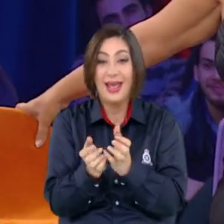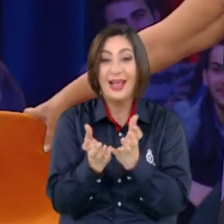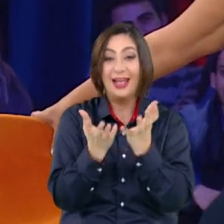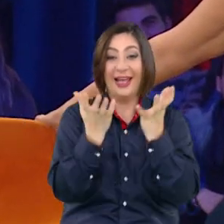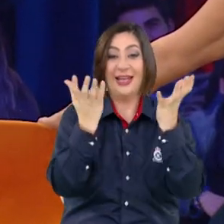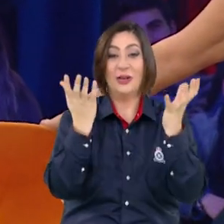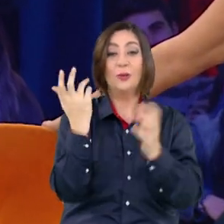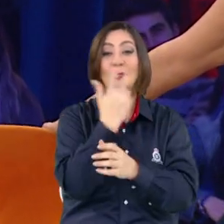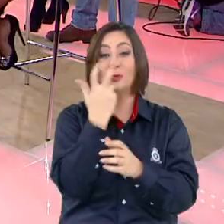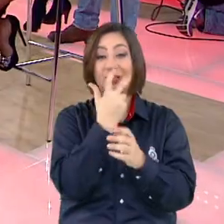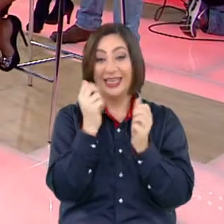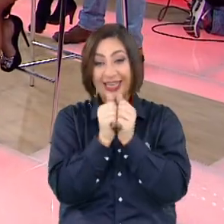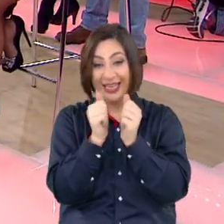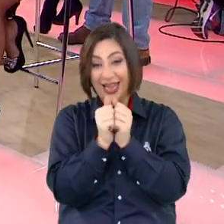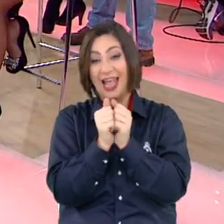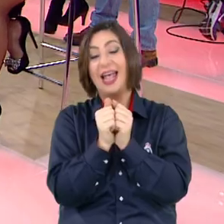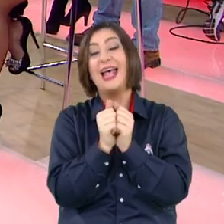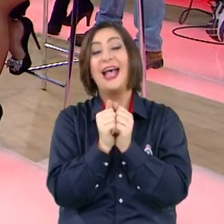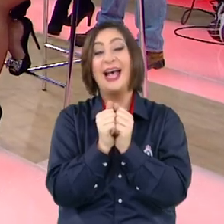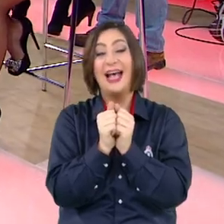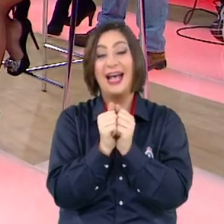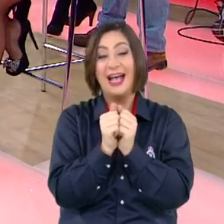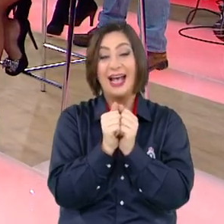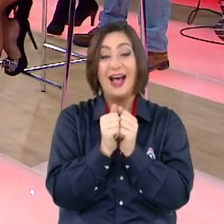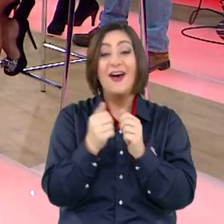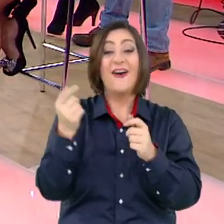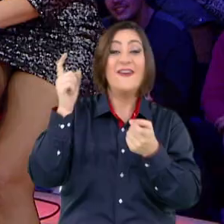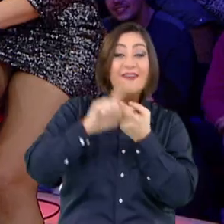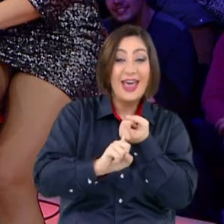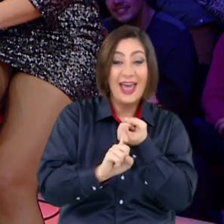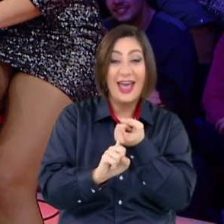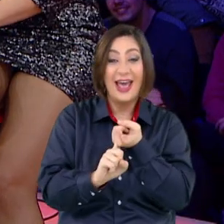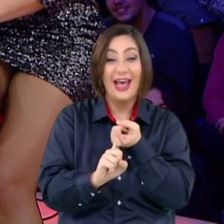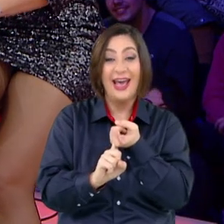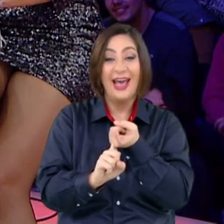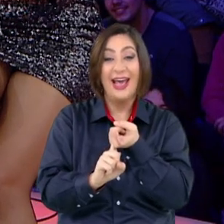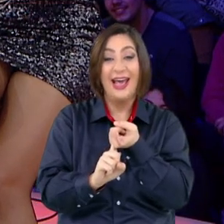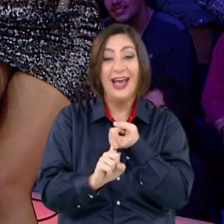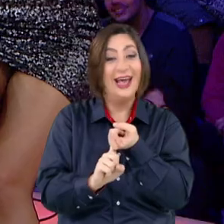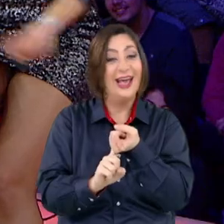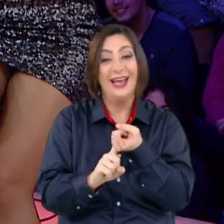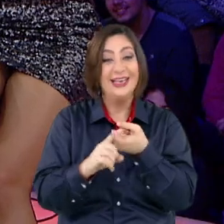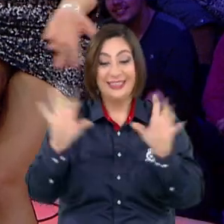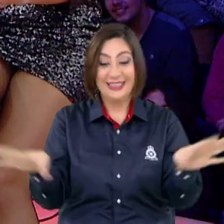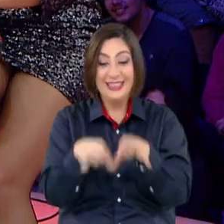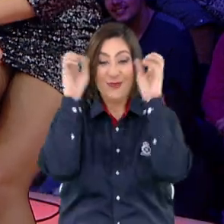Deniz kızı eşliğinde... müzikle. Müzikle. Ve ayrıca... Evet.